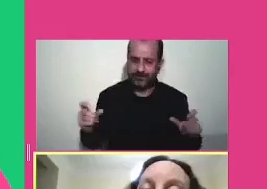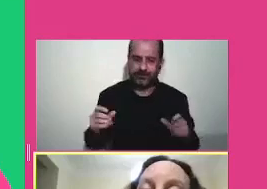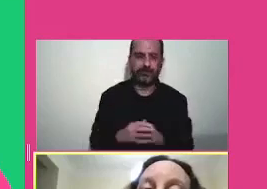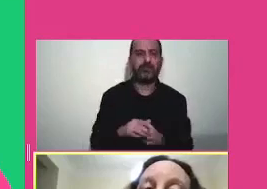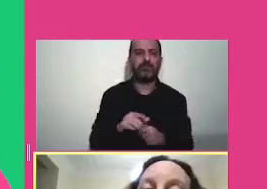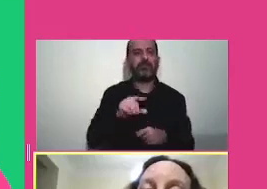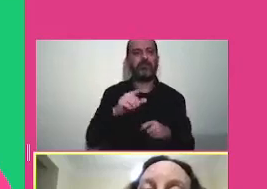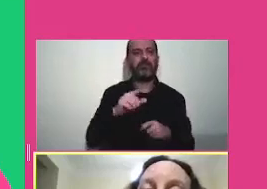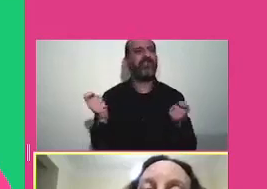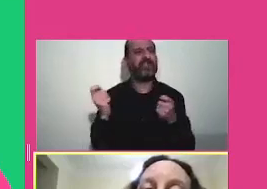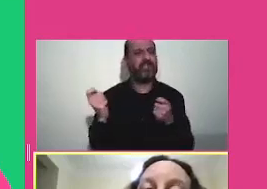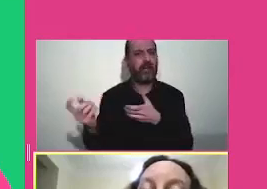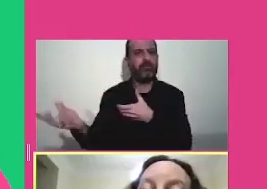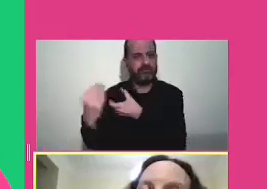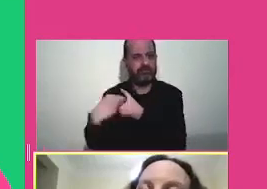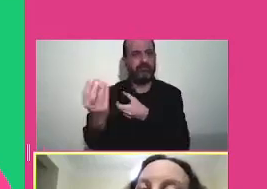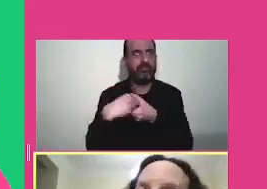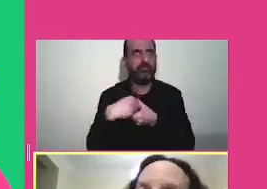από